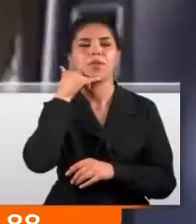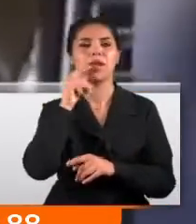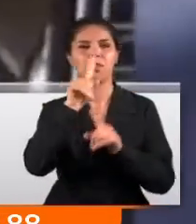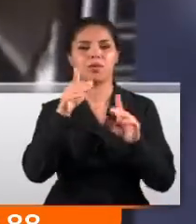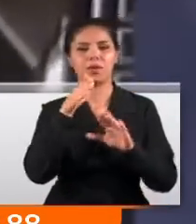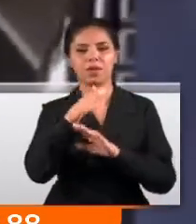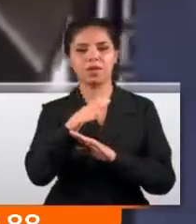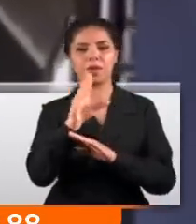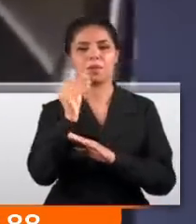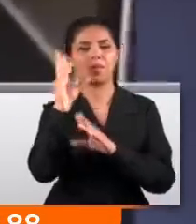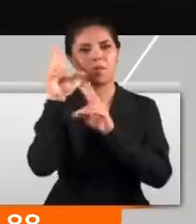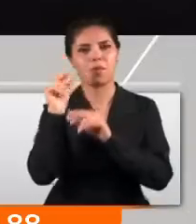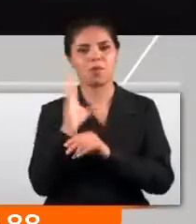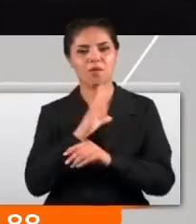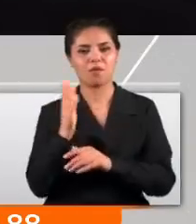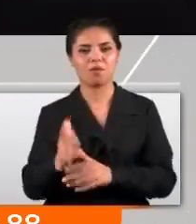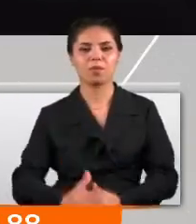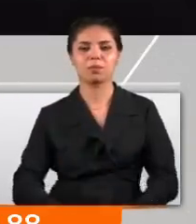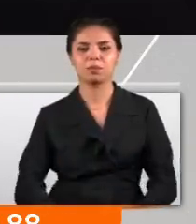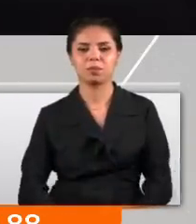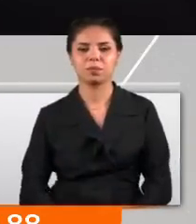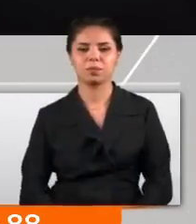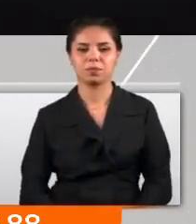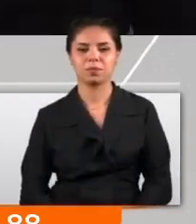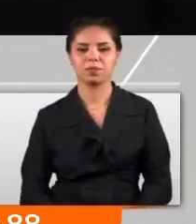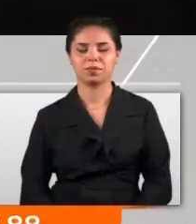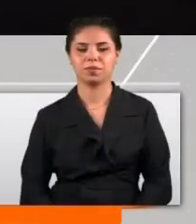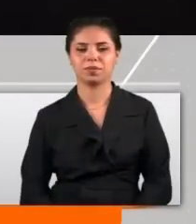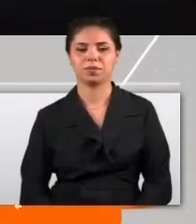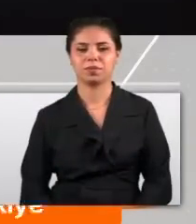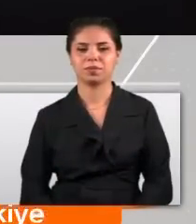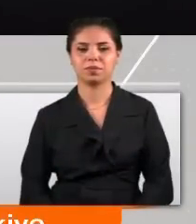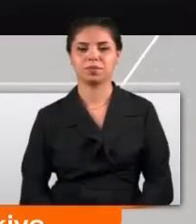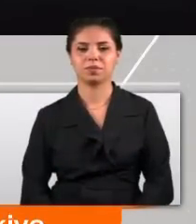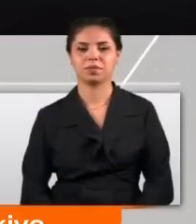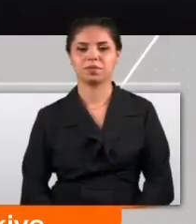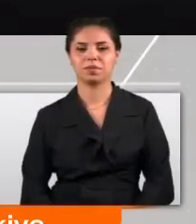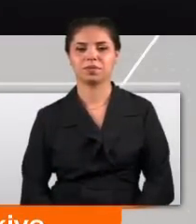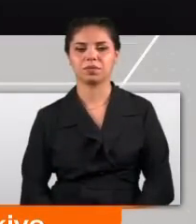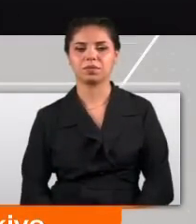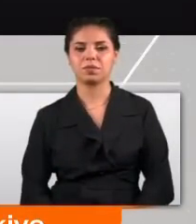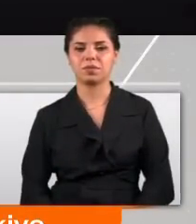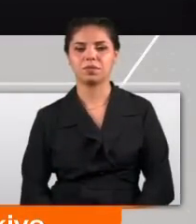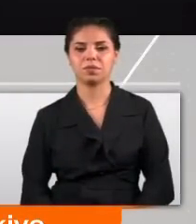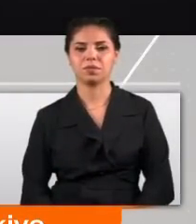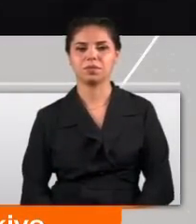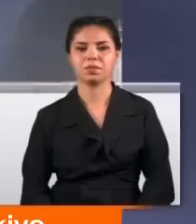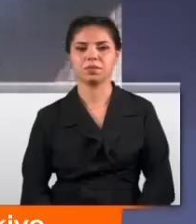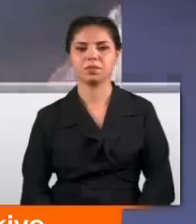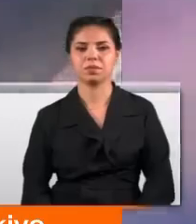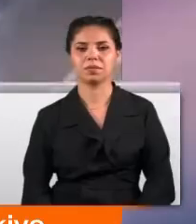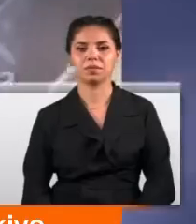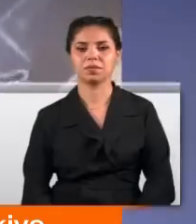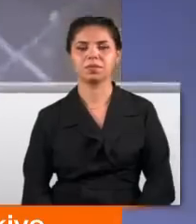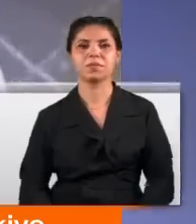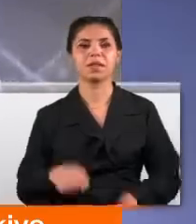Kucağında uyuyan çocuğu vardı. Yaklaşık bunun bir saat süreceğini kendisine ilettik. Çocuğu da kucağında olduğu için herhangi bir yerde bırakamadı ve telefonunu beklemek istedi.